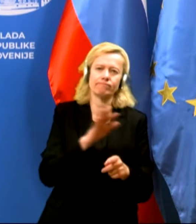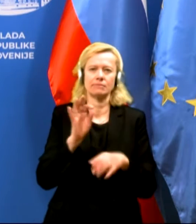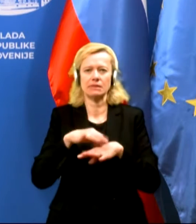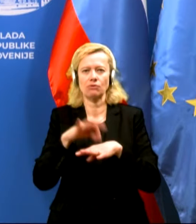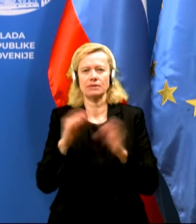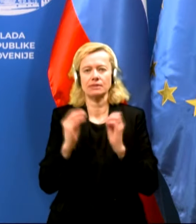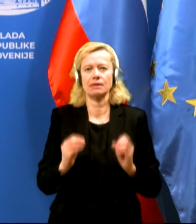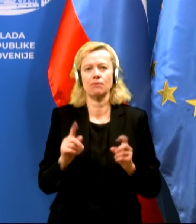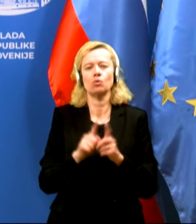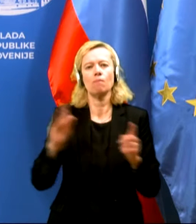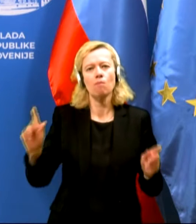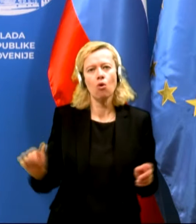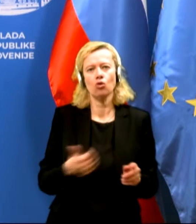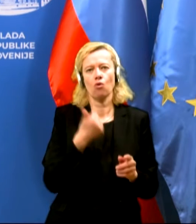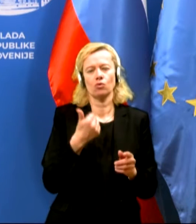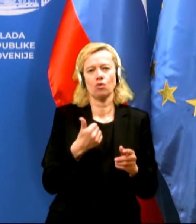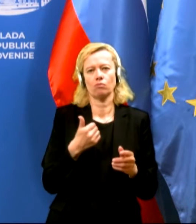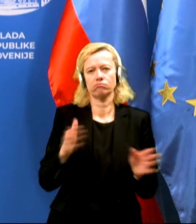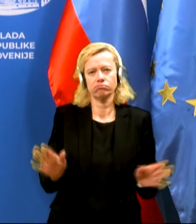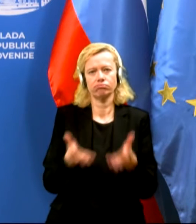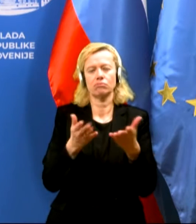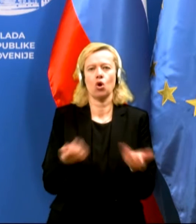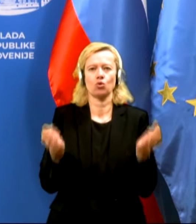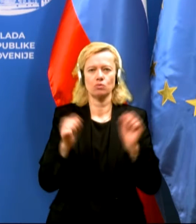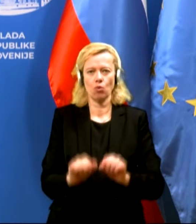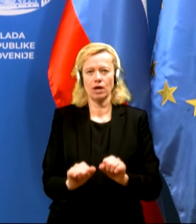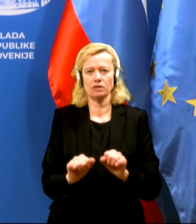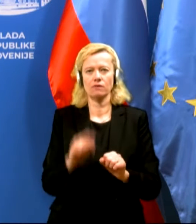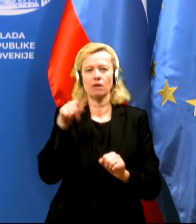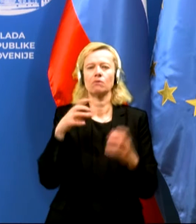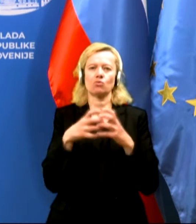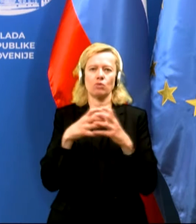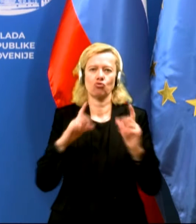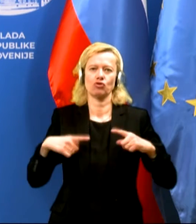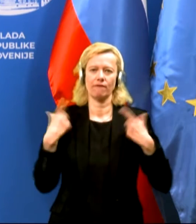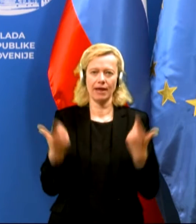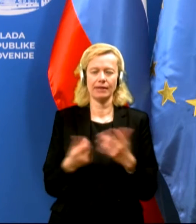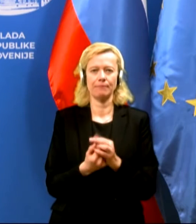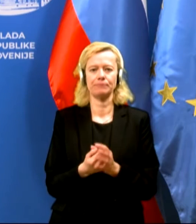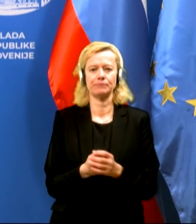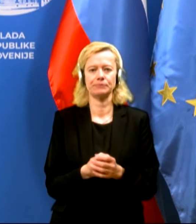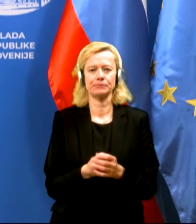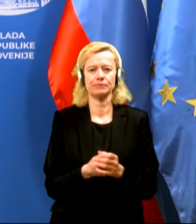seveda ponovno zagnali gospodarstvo in družbeno življenje.